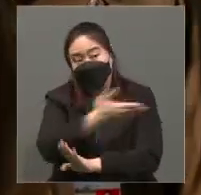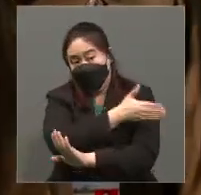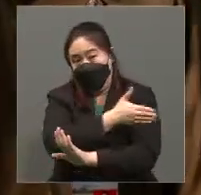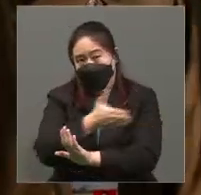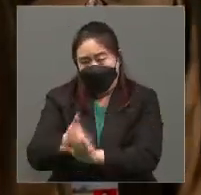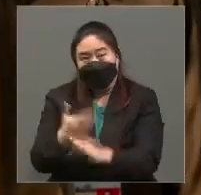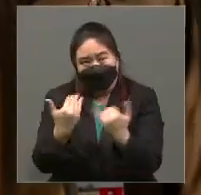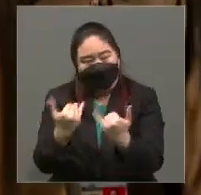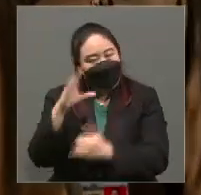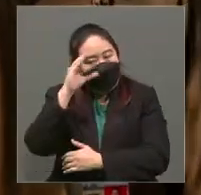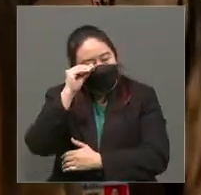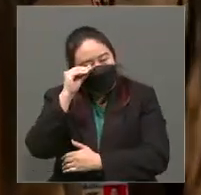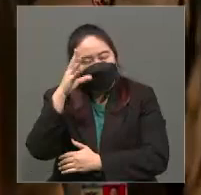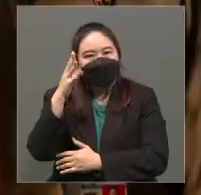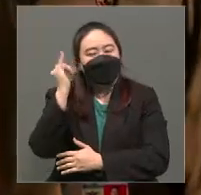าหลับทั้งวันอยู่แล้ว